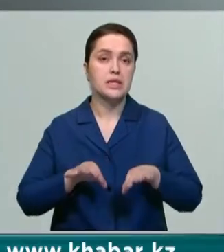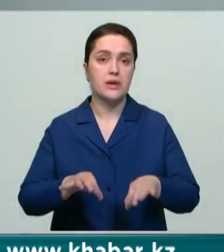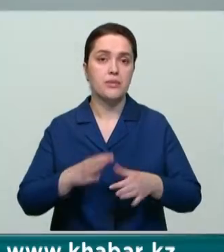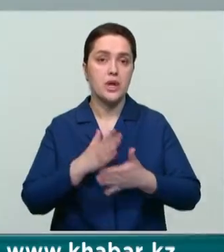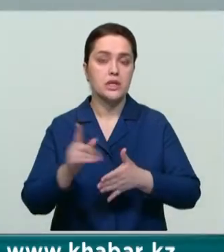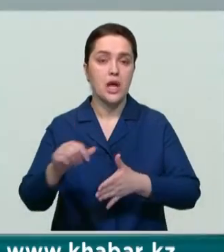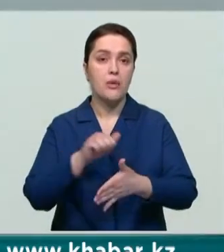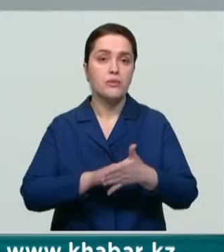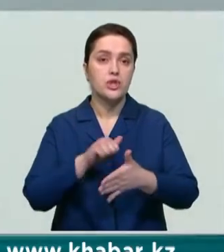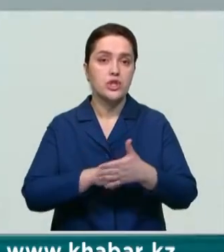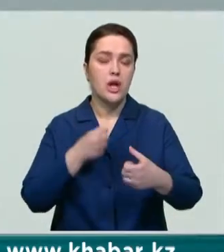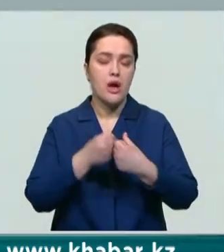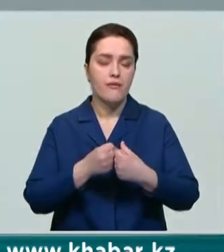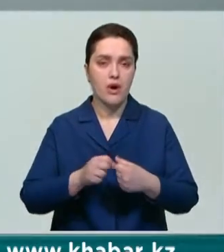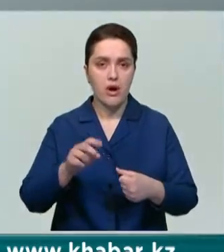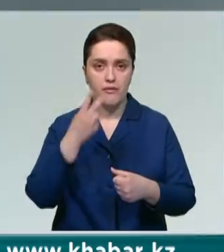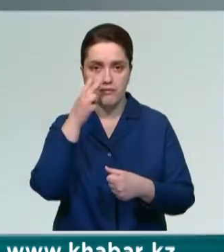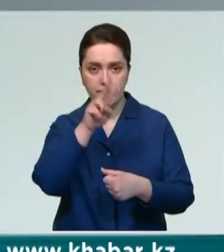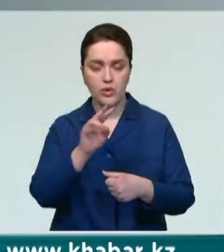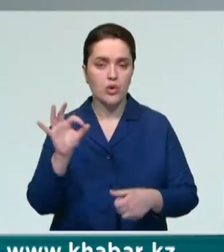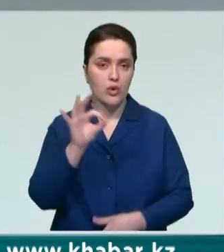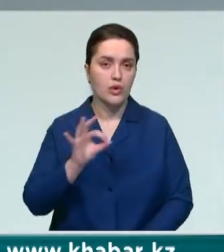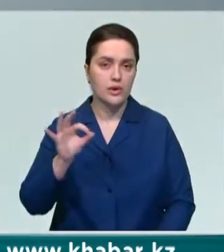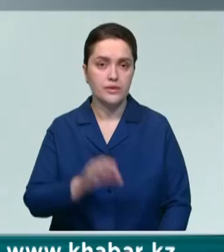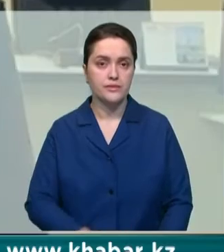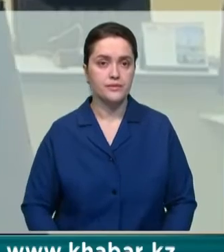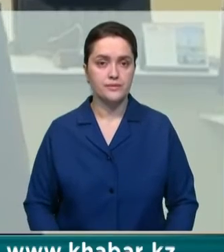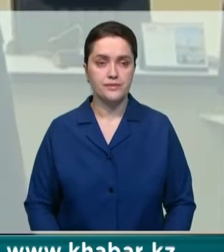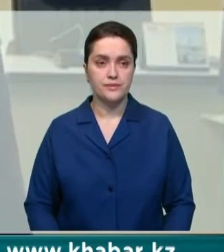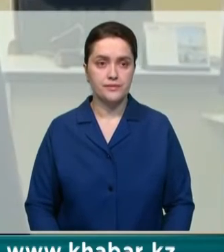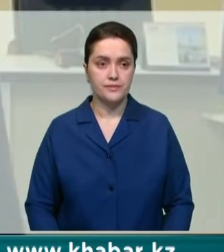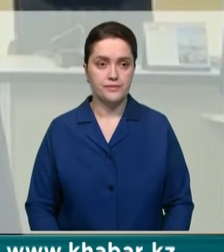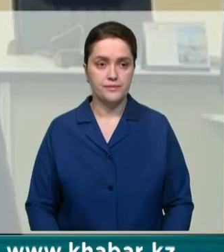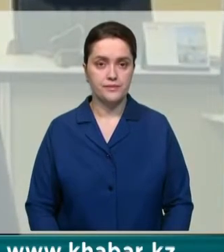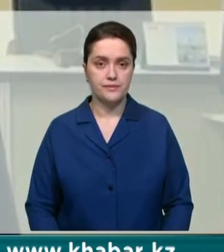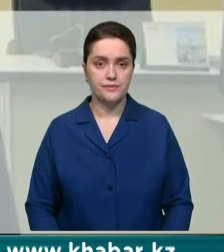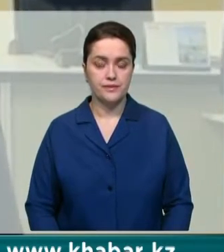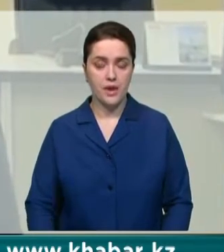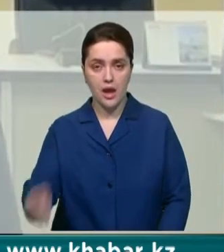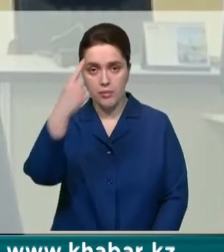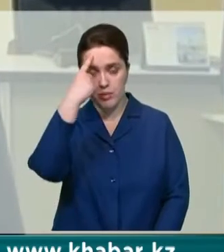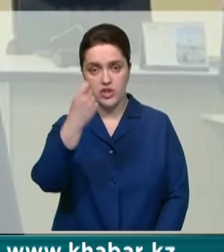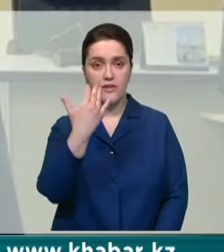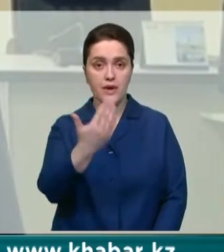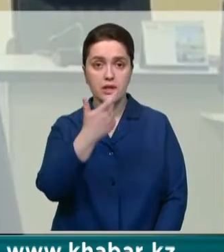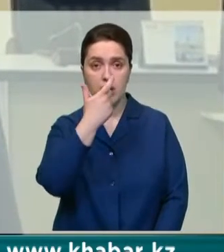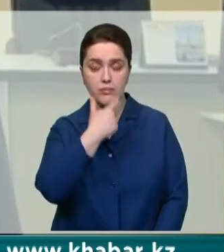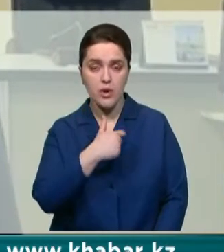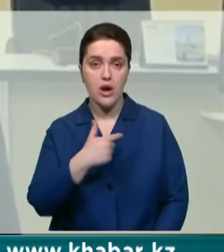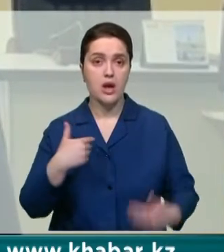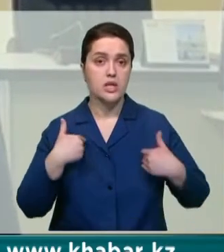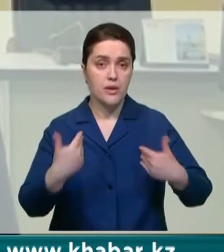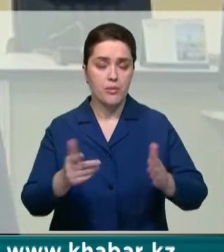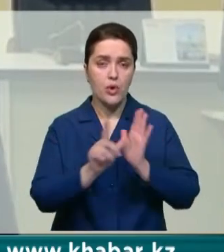15 транспортных средств. Причина аварии – нулевая видимость. Просим вас соблюдать наши рекомендации и не